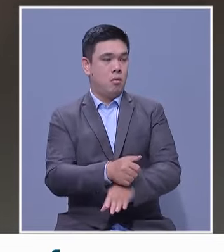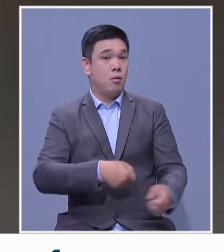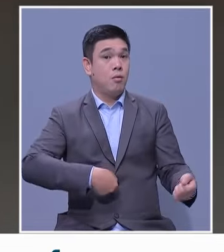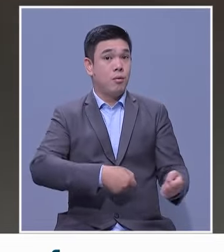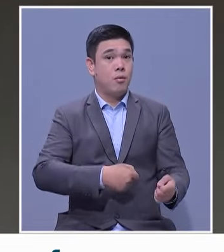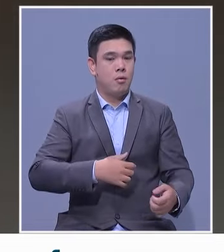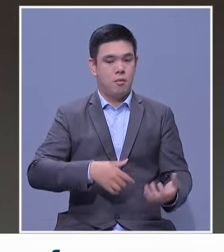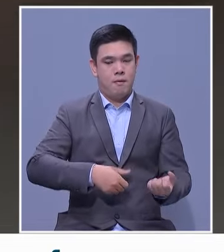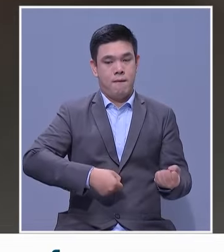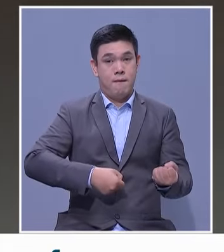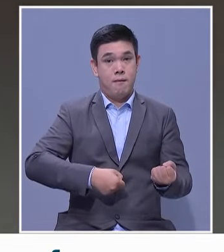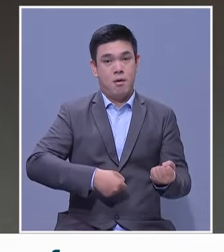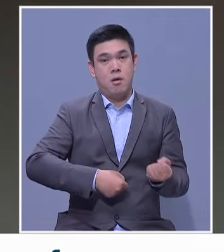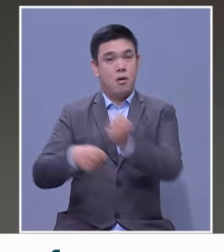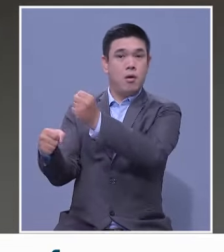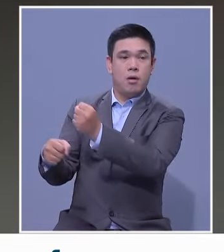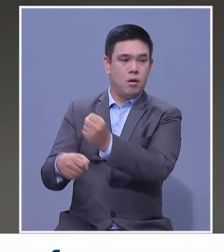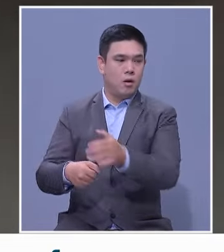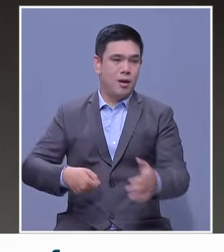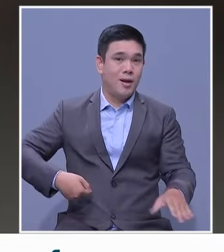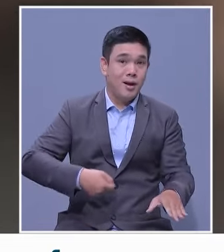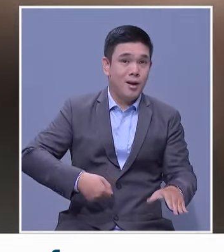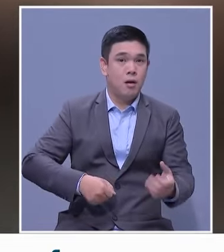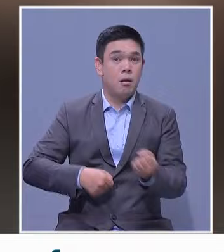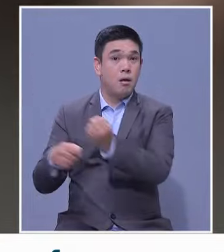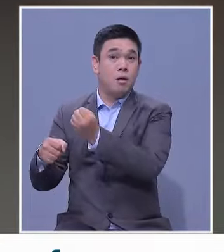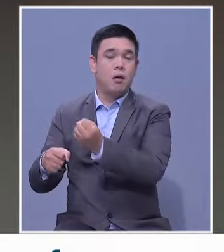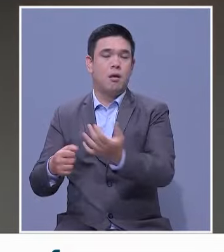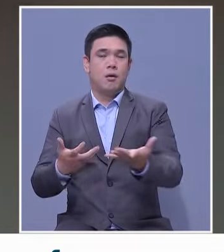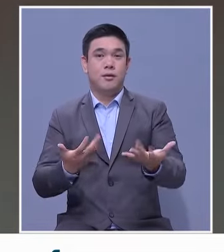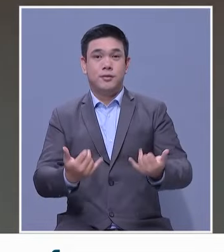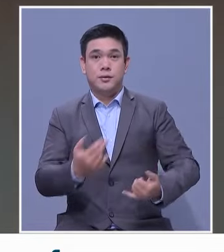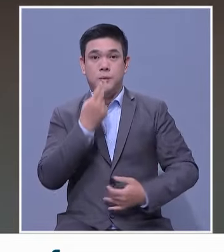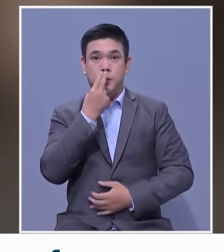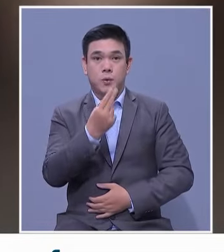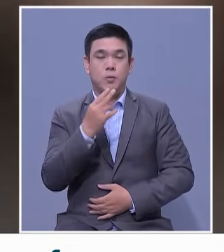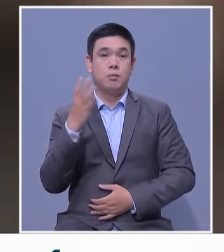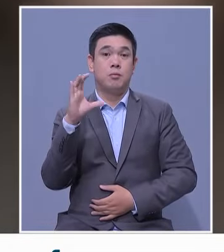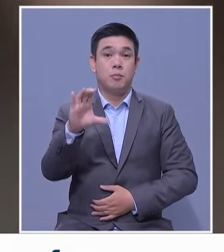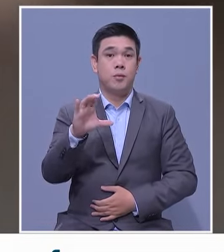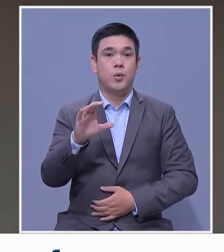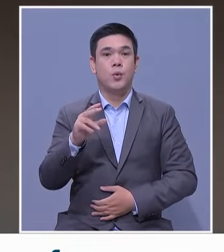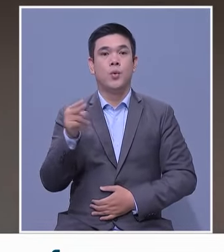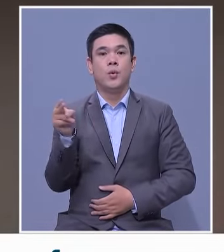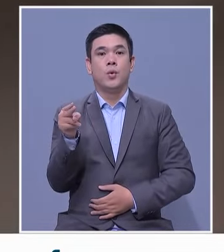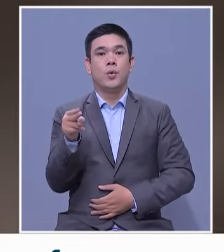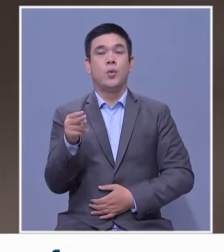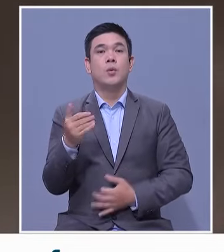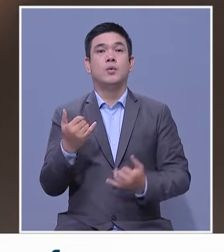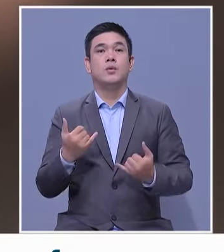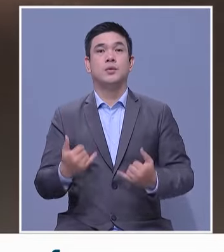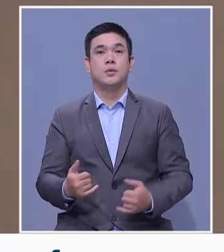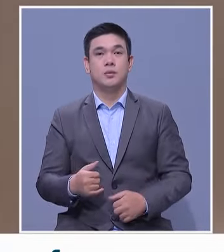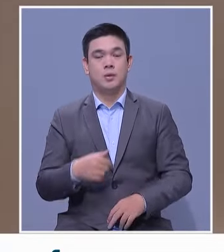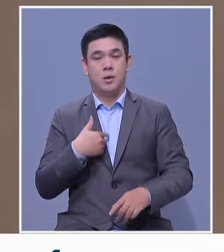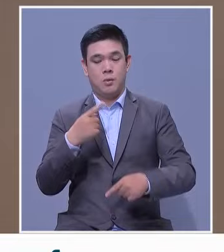ก็มากระชากไม้คิวจากเด็กผู้หญิงที่กำลังหัดเล่นสนุกเกอร์ด้วยหลังจากที่มีการเผยแพร่คลิปนี้ไปนะครับก็มีคนเข้